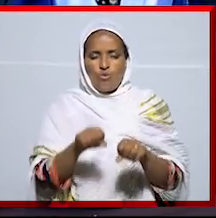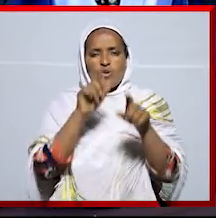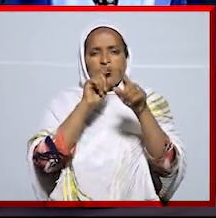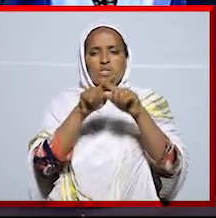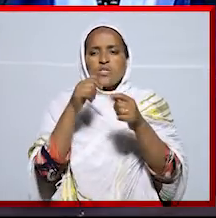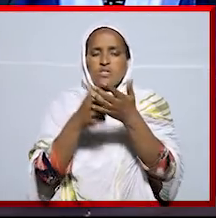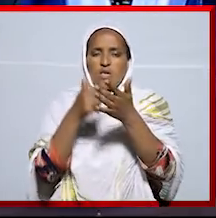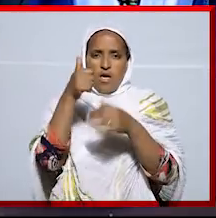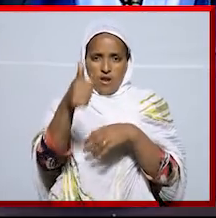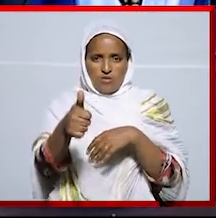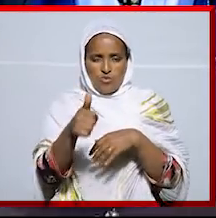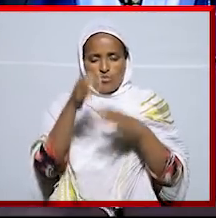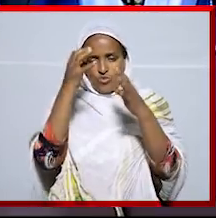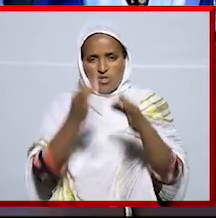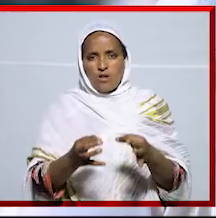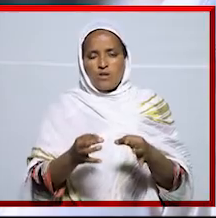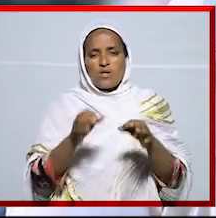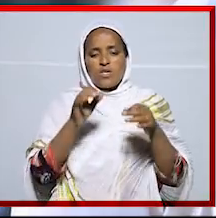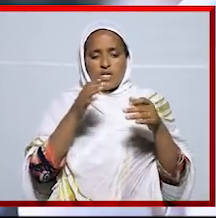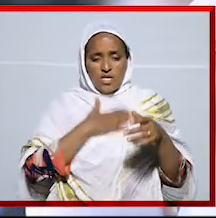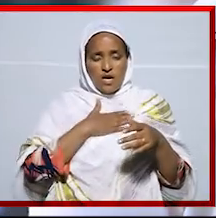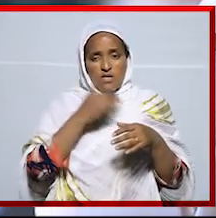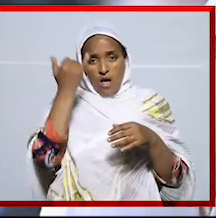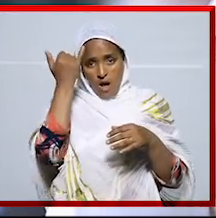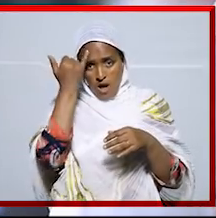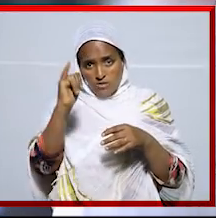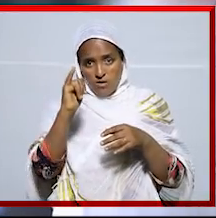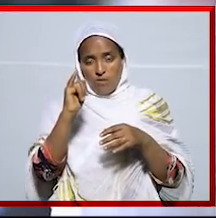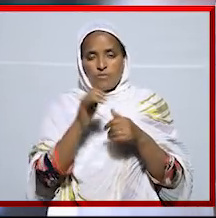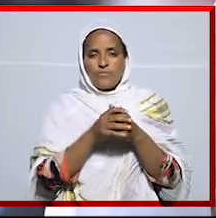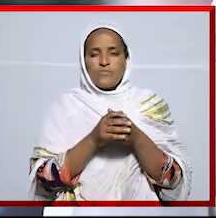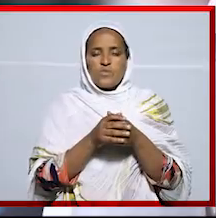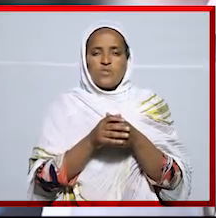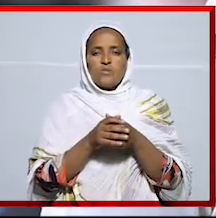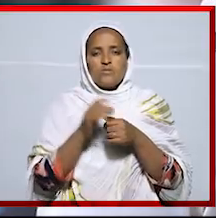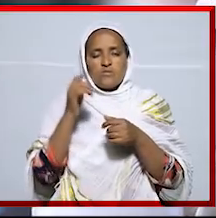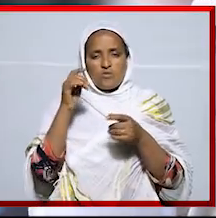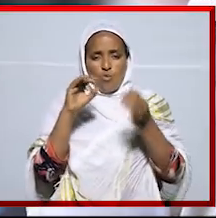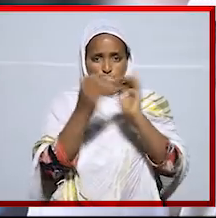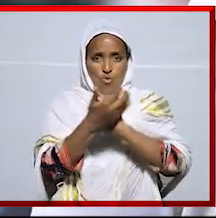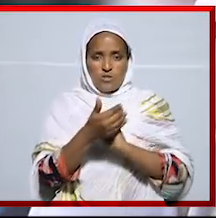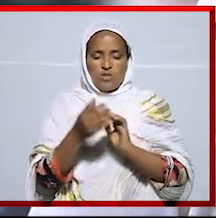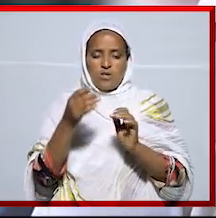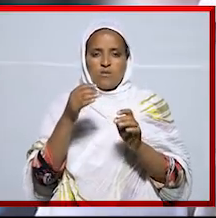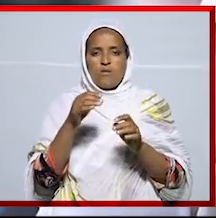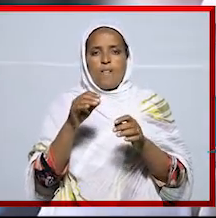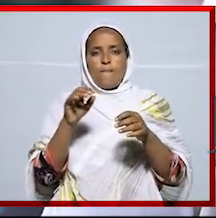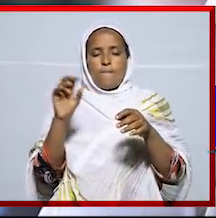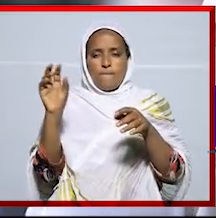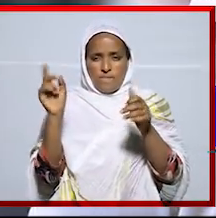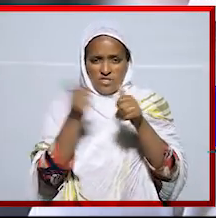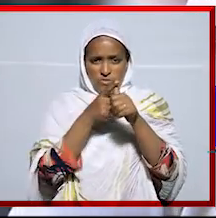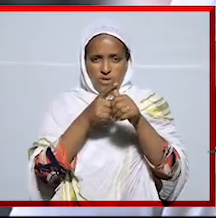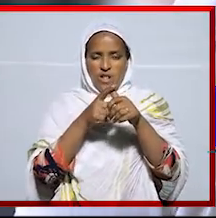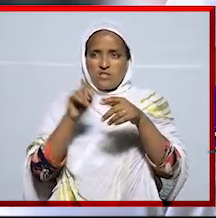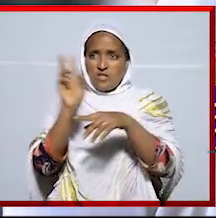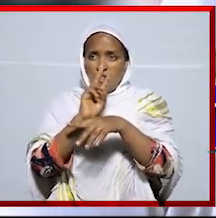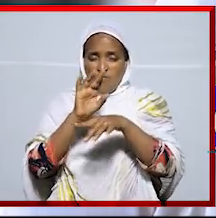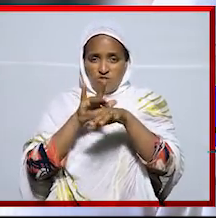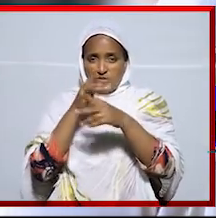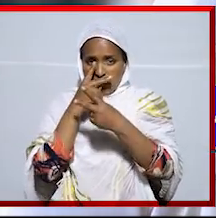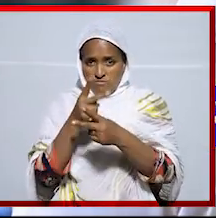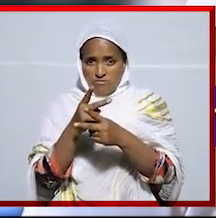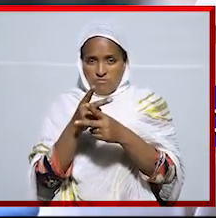ይገፋቸዋል። ግን ያው የራሳቸው ውሳኔ። እኔ እንደ እኔ አስተሳሰብ ከሆነ ሚዲያዎች ፈረስተፎል